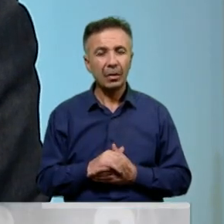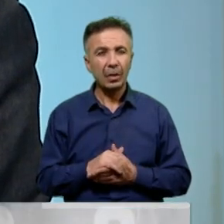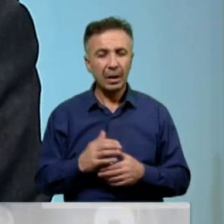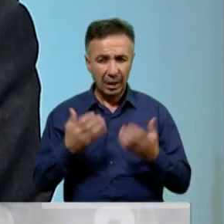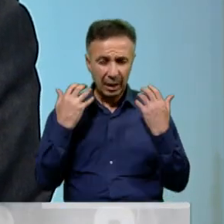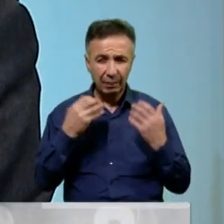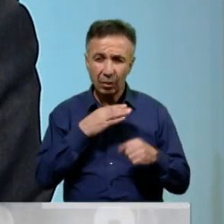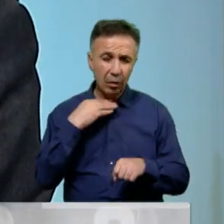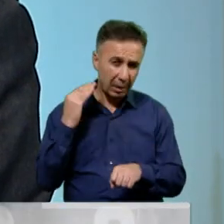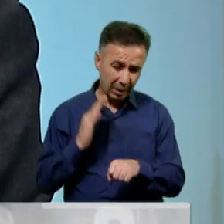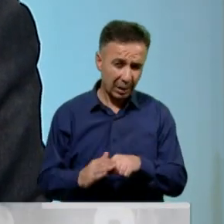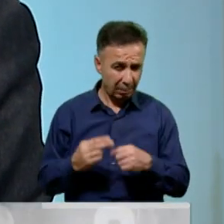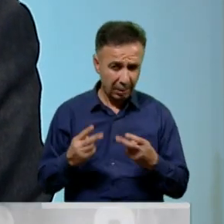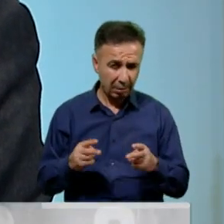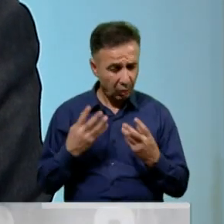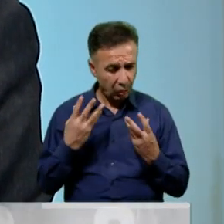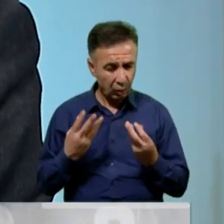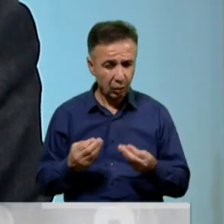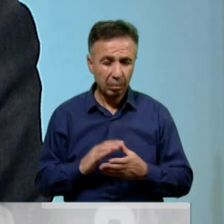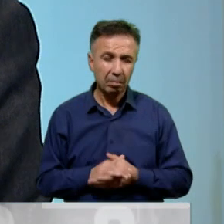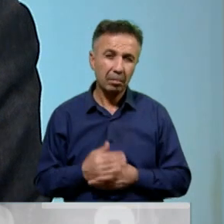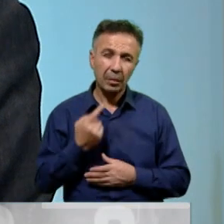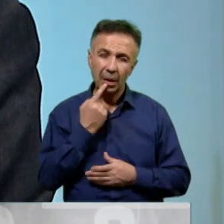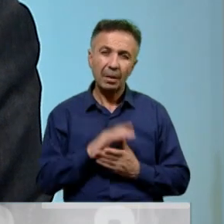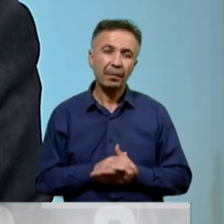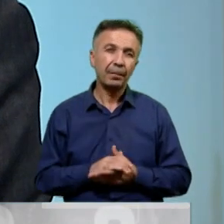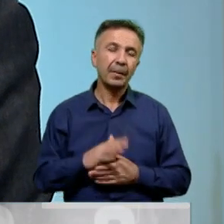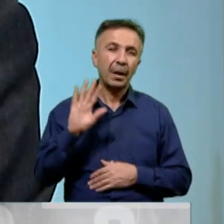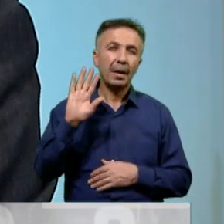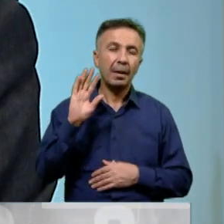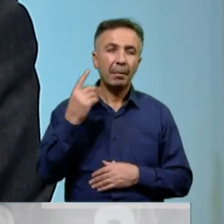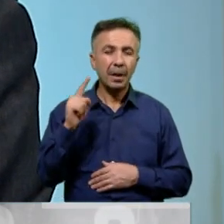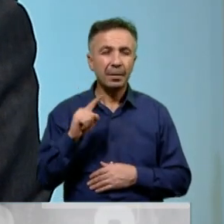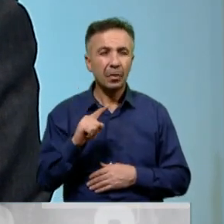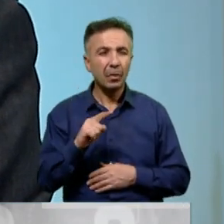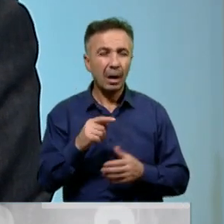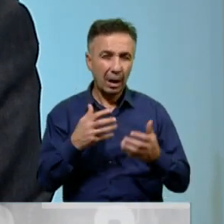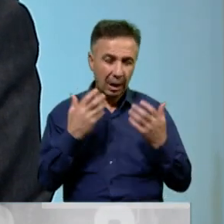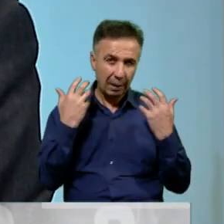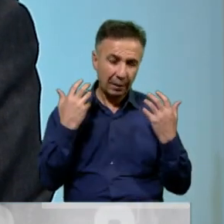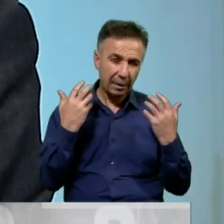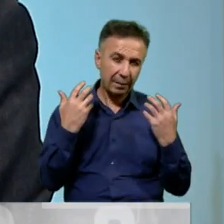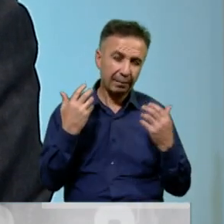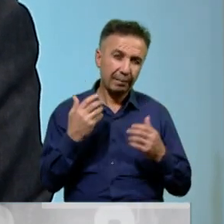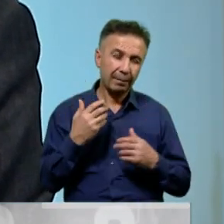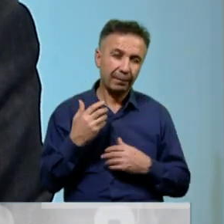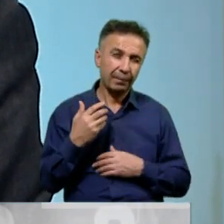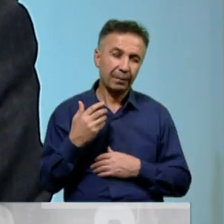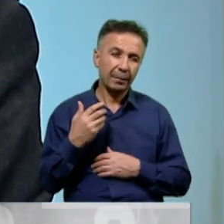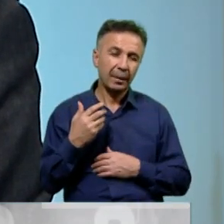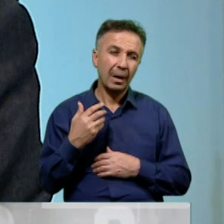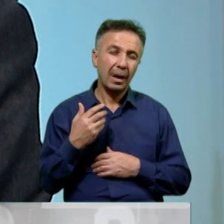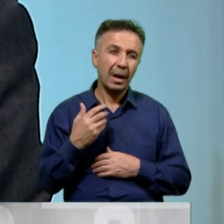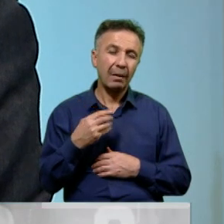yapıyorlar. Sonra dikkat etmek lazım. Diyelim 5000 liraya falanca hayvan kurban onu kredi